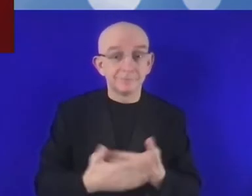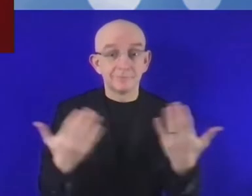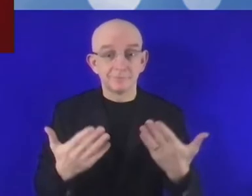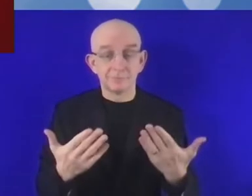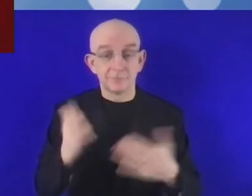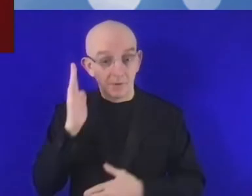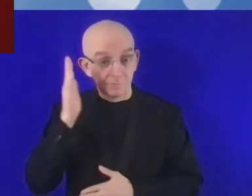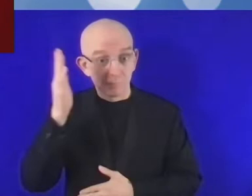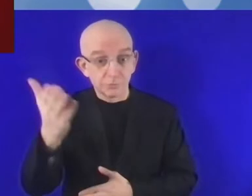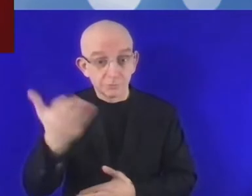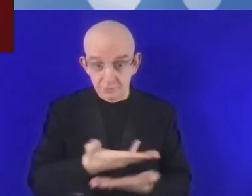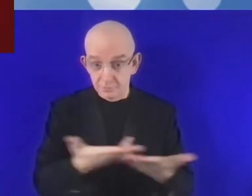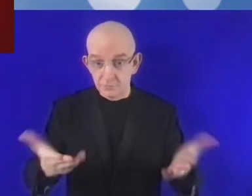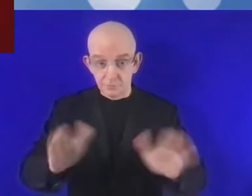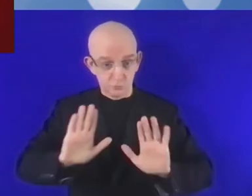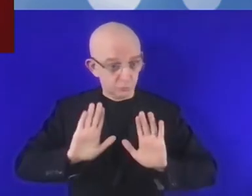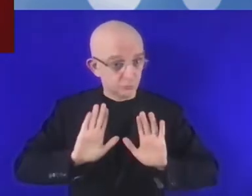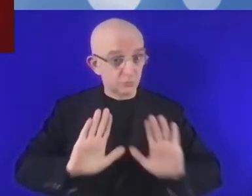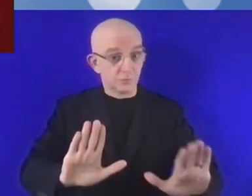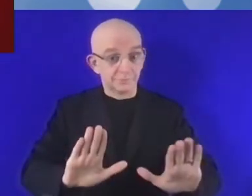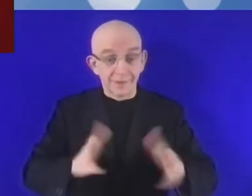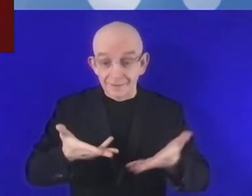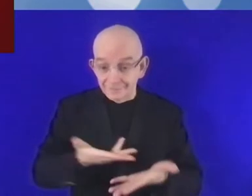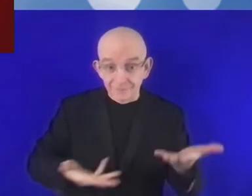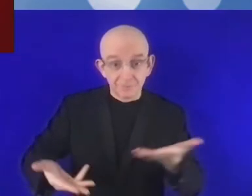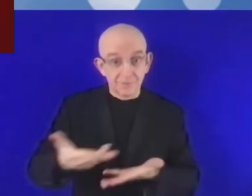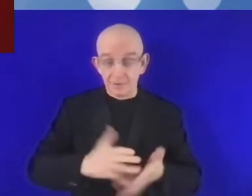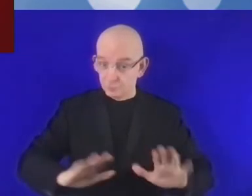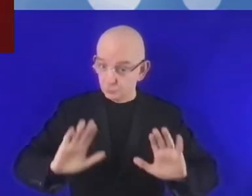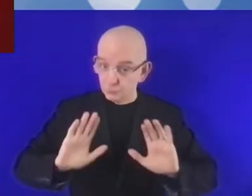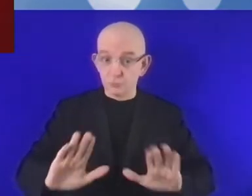مهم واستثنائي وسيكون